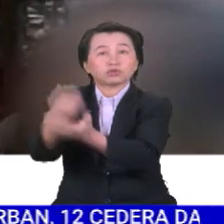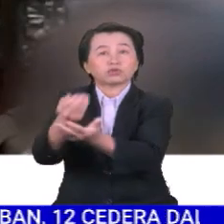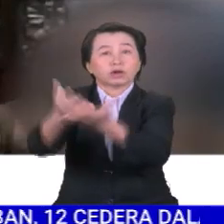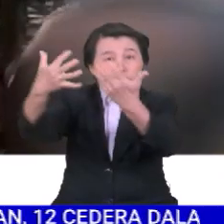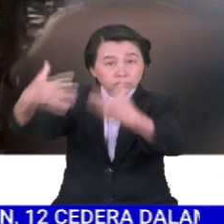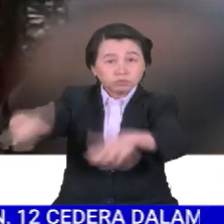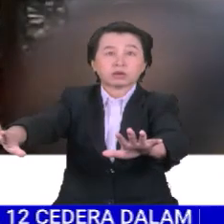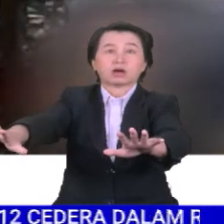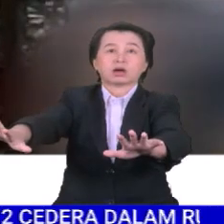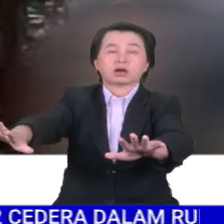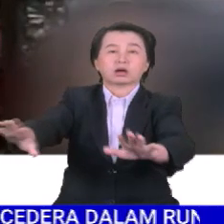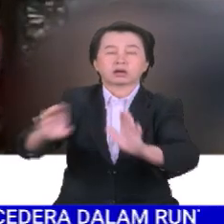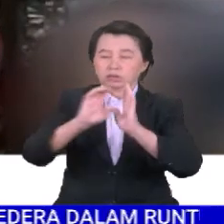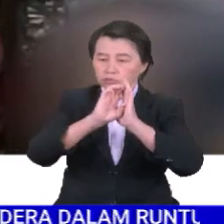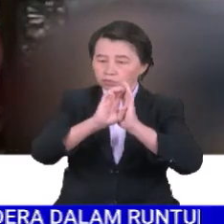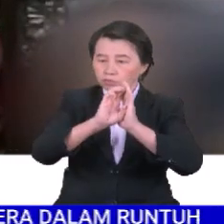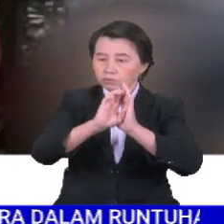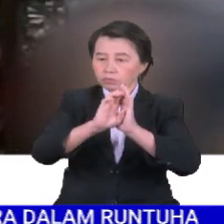Umpamanya untuk